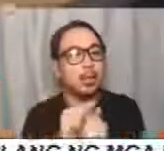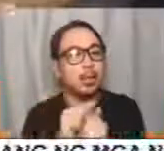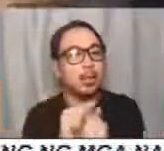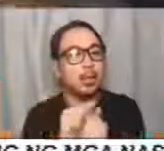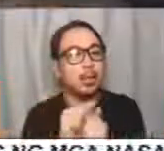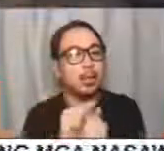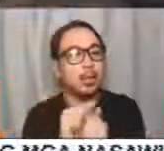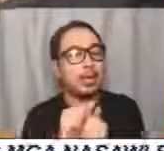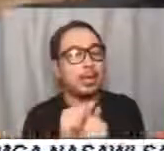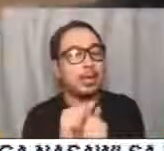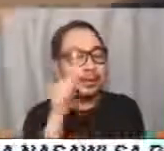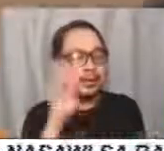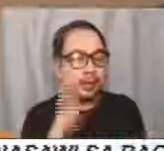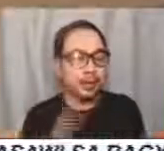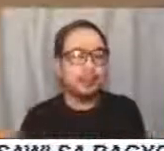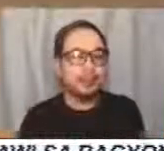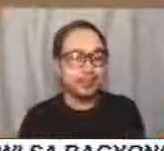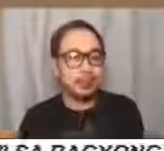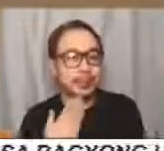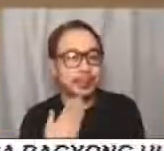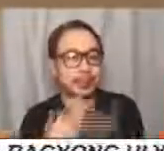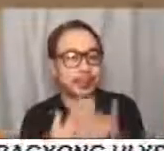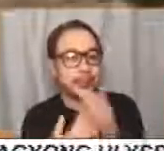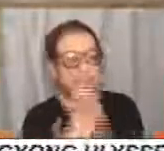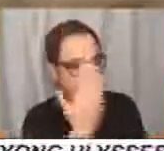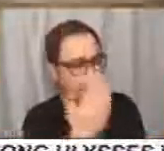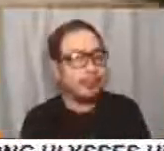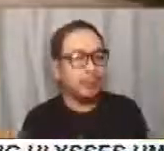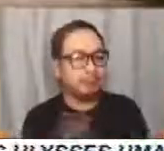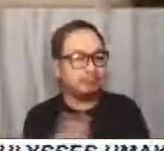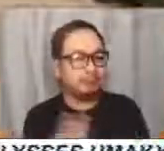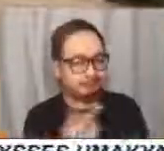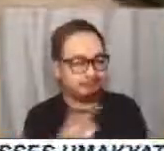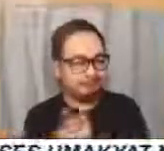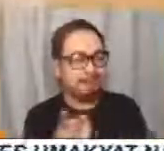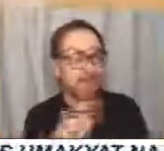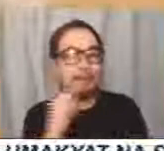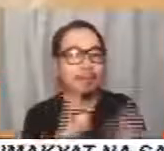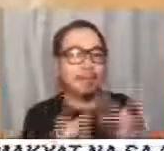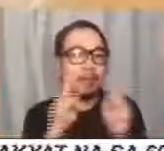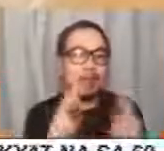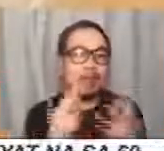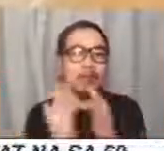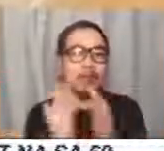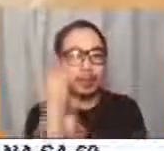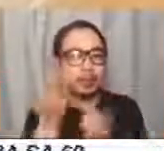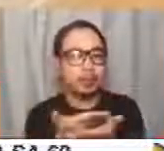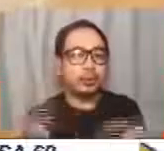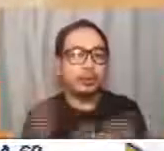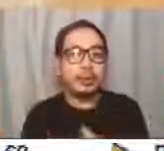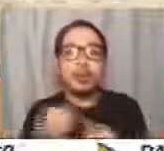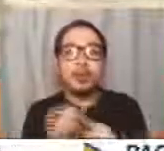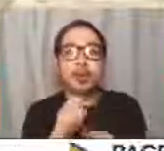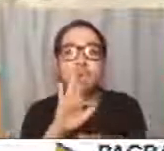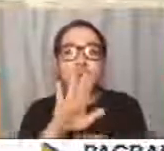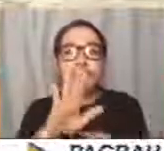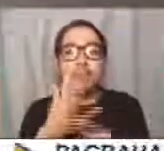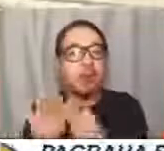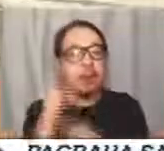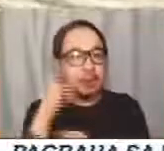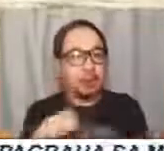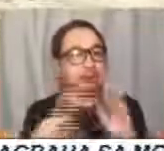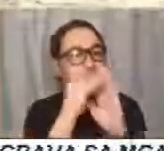sa Region 2 na 22 katao po ang konfirmadong nasawi. Region 3 naman po, dalawa. Sa